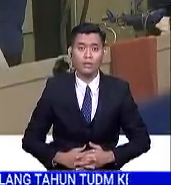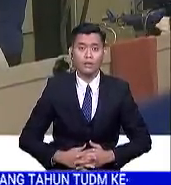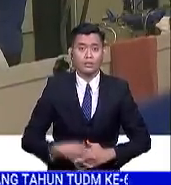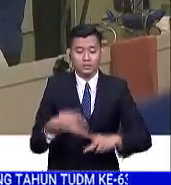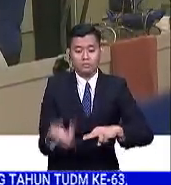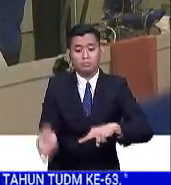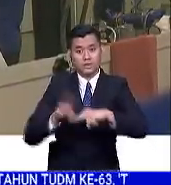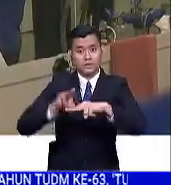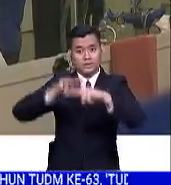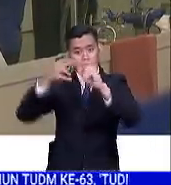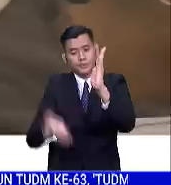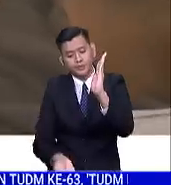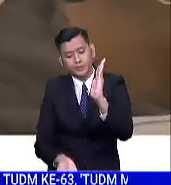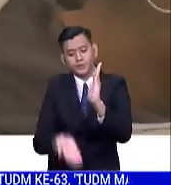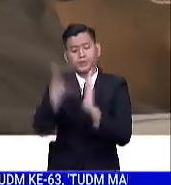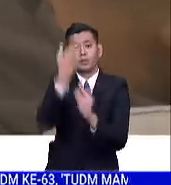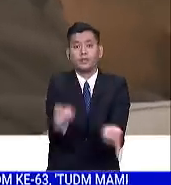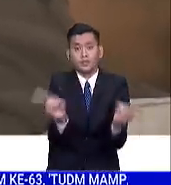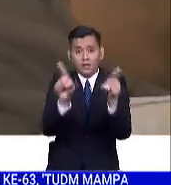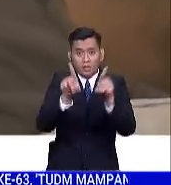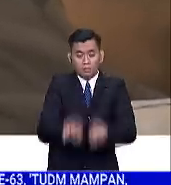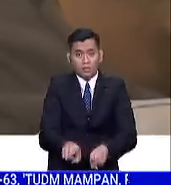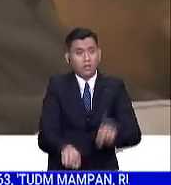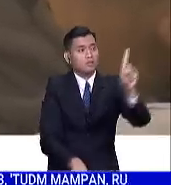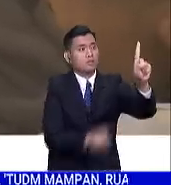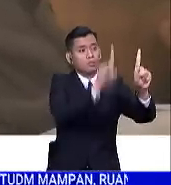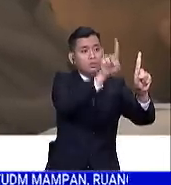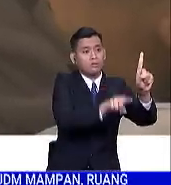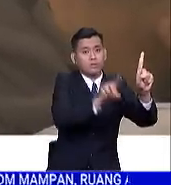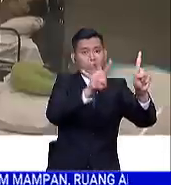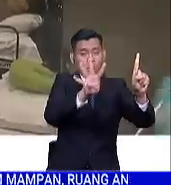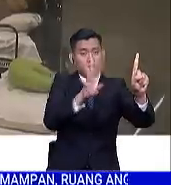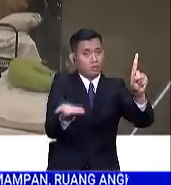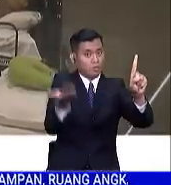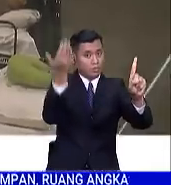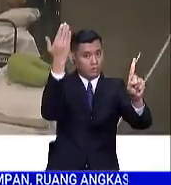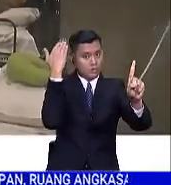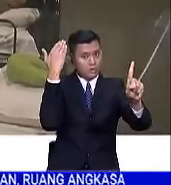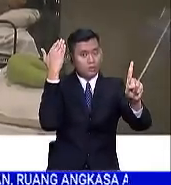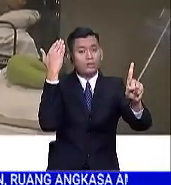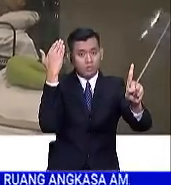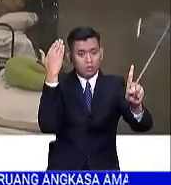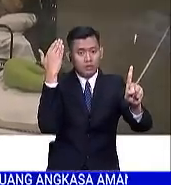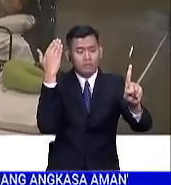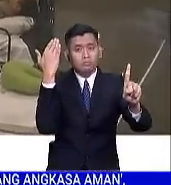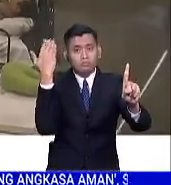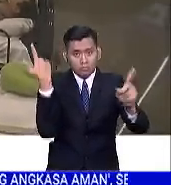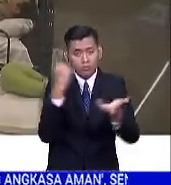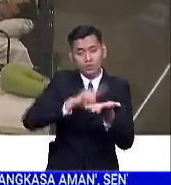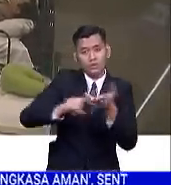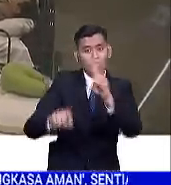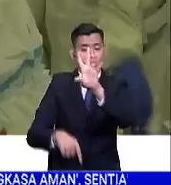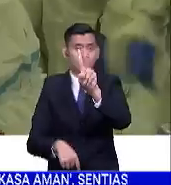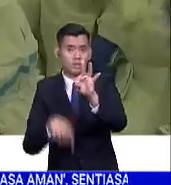Peningkatan kes COVID-19 di negara ini berlaku sejak 1 April lalu. Minggu epidemiologi yang ke-21 yang berakhir 29 Mei